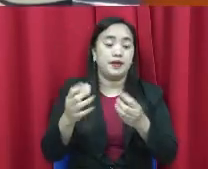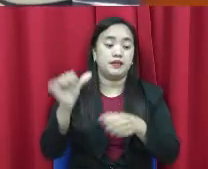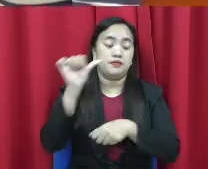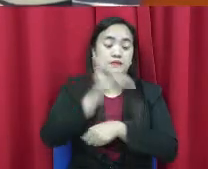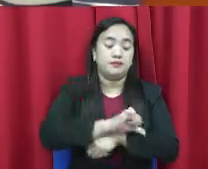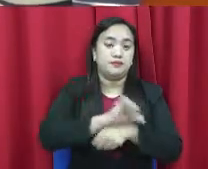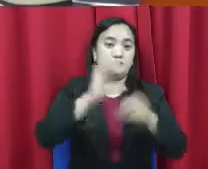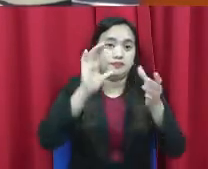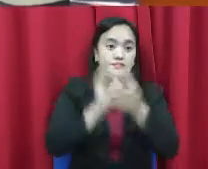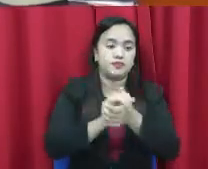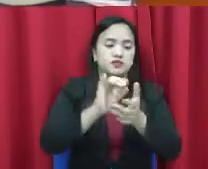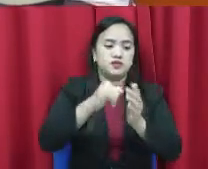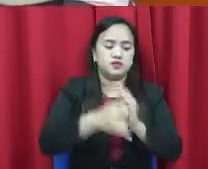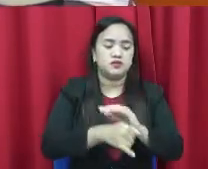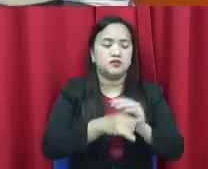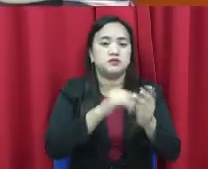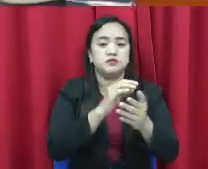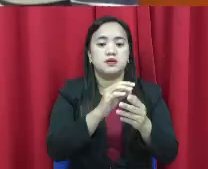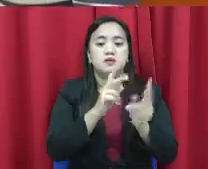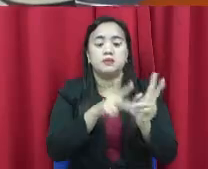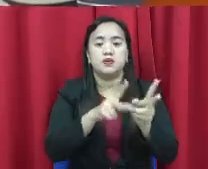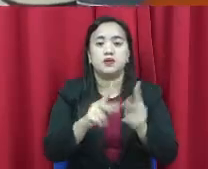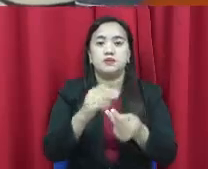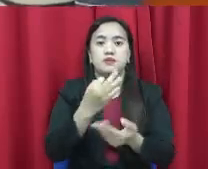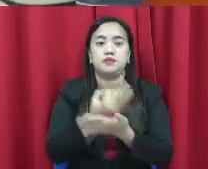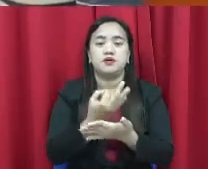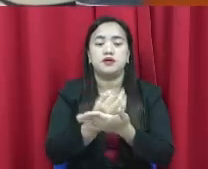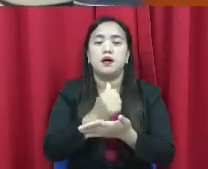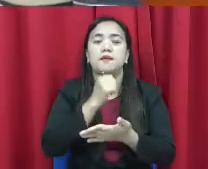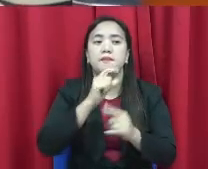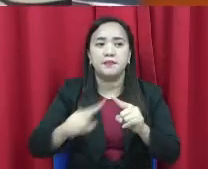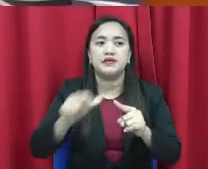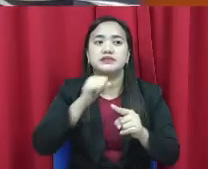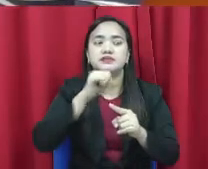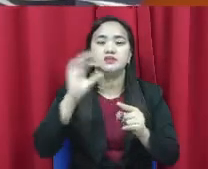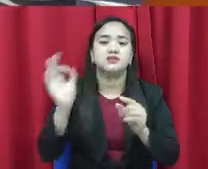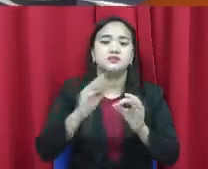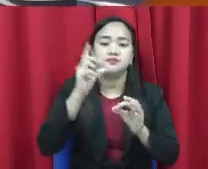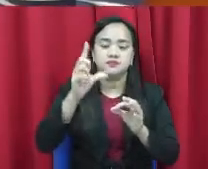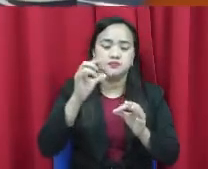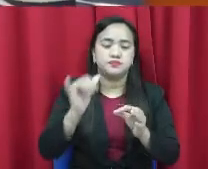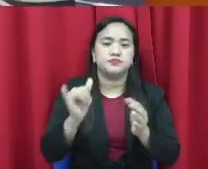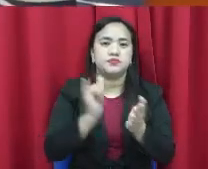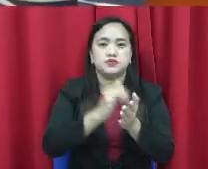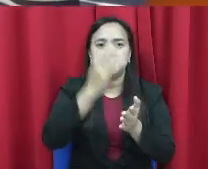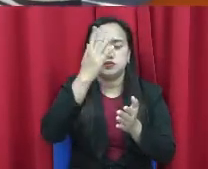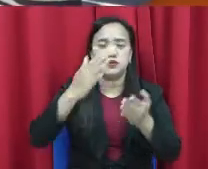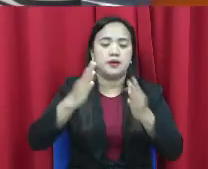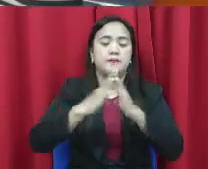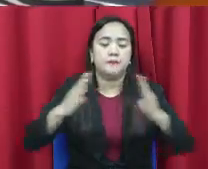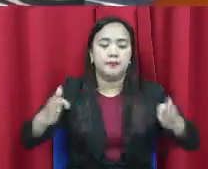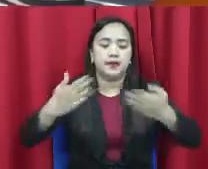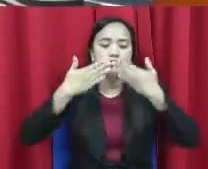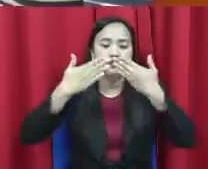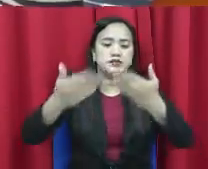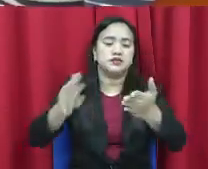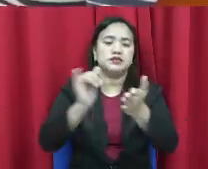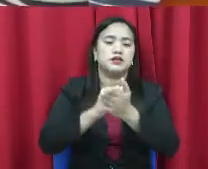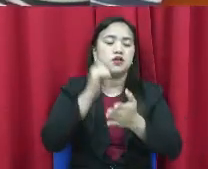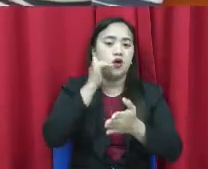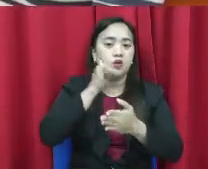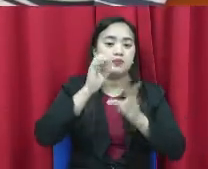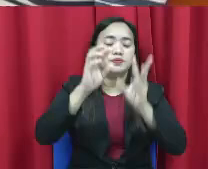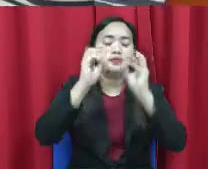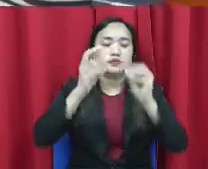prepare lang sila financially pero di spiritually kaya big Thanks sa church na nagtuturo